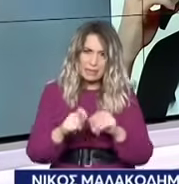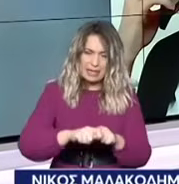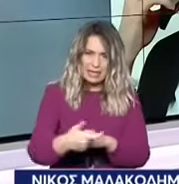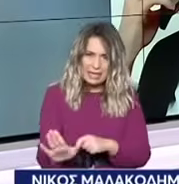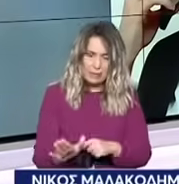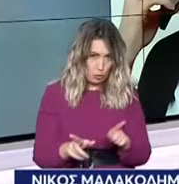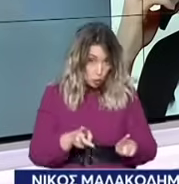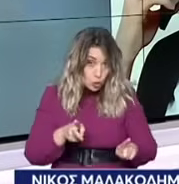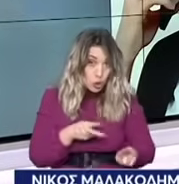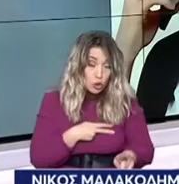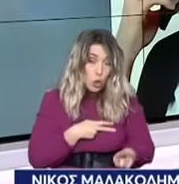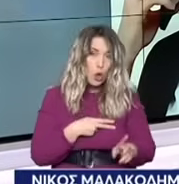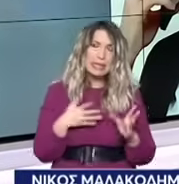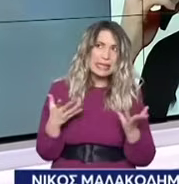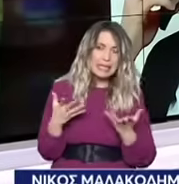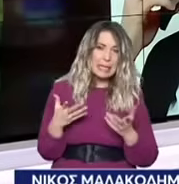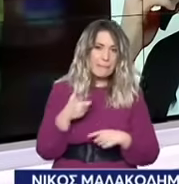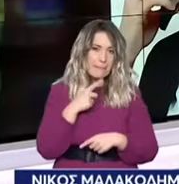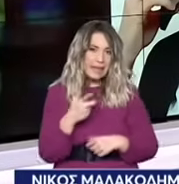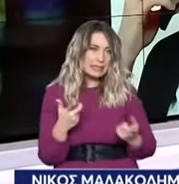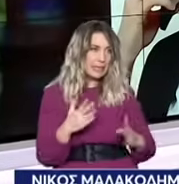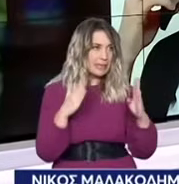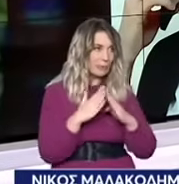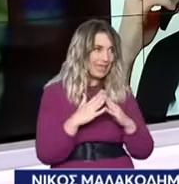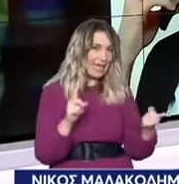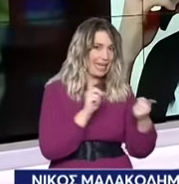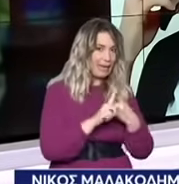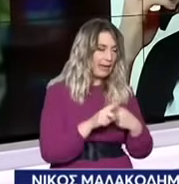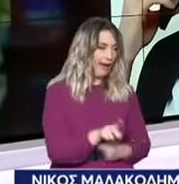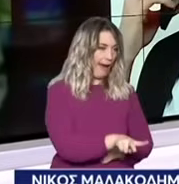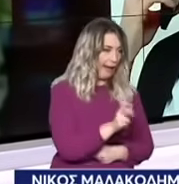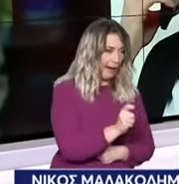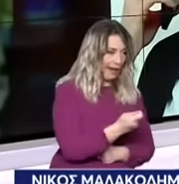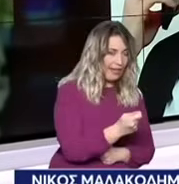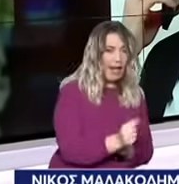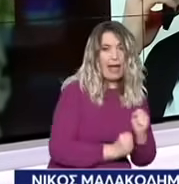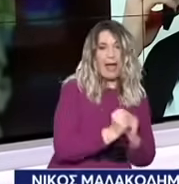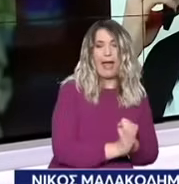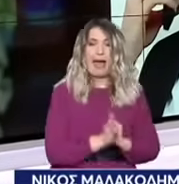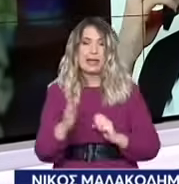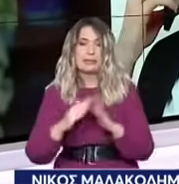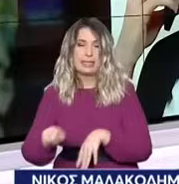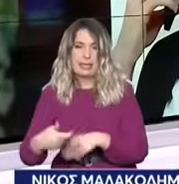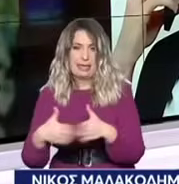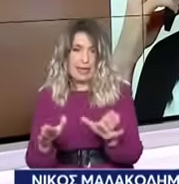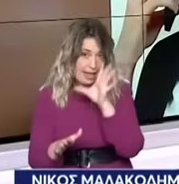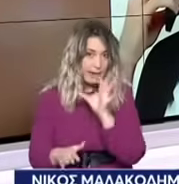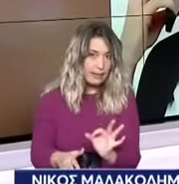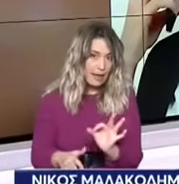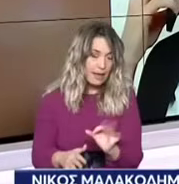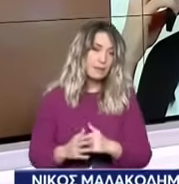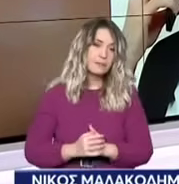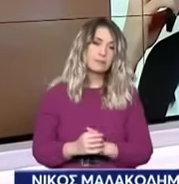το προηγούμενο βράδυ σε κάποιο άλλο σπίτι και της έκλεψε τα κλειδιά? Να σας πω, κύριε Λαμπρόπουλε, αυτό που